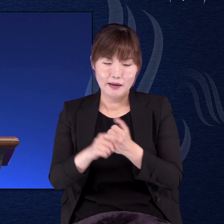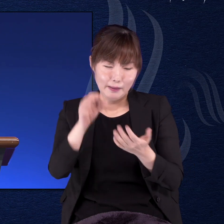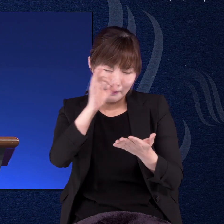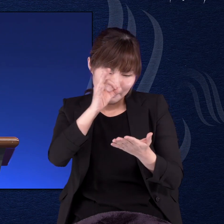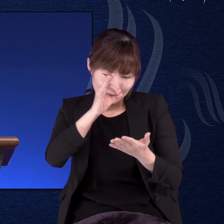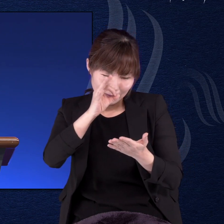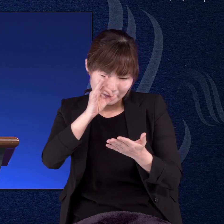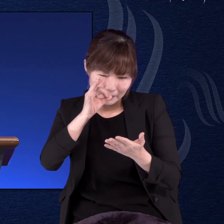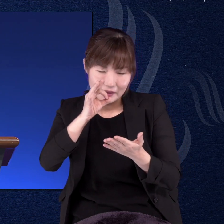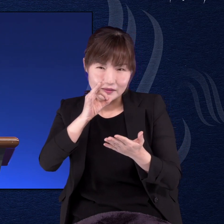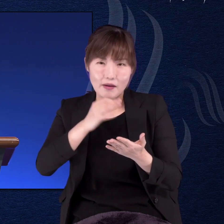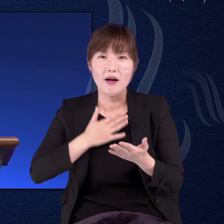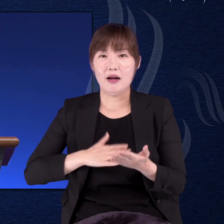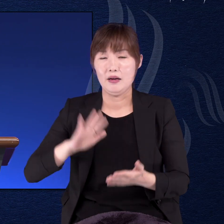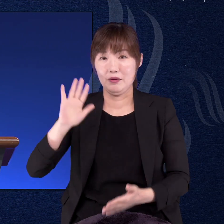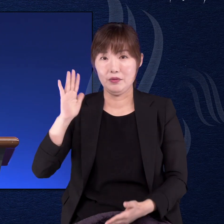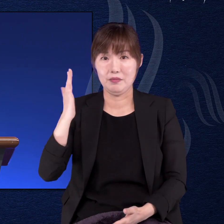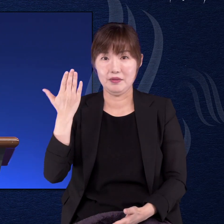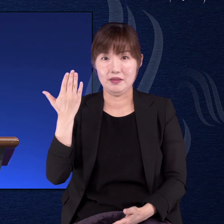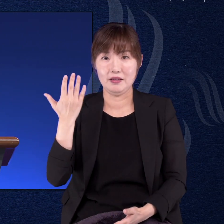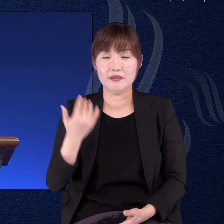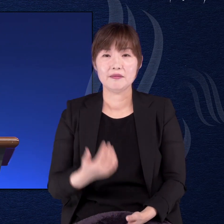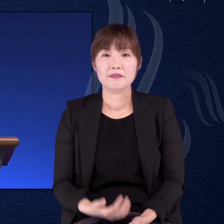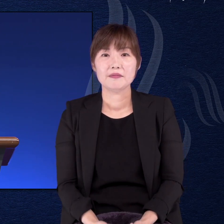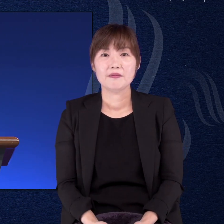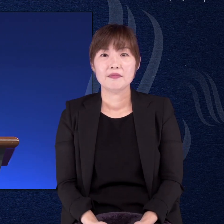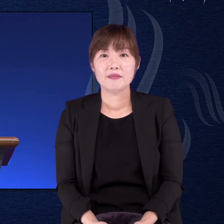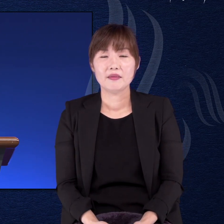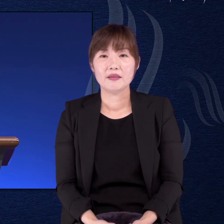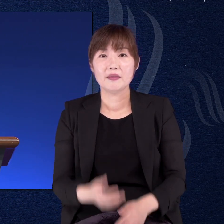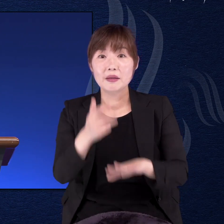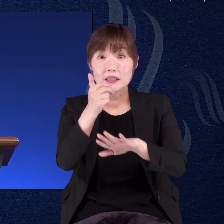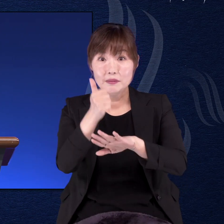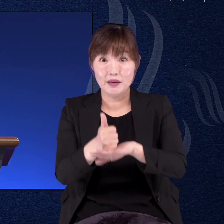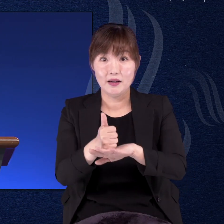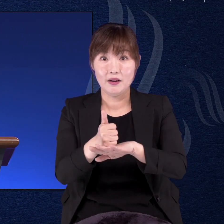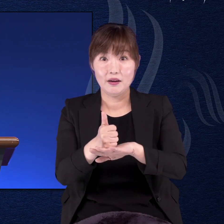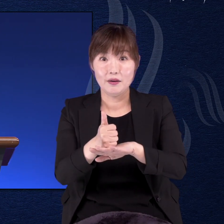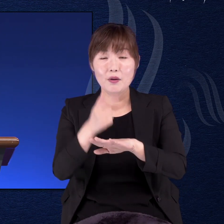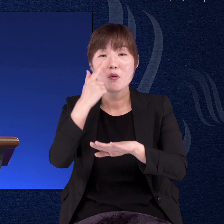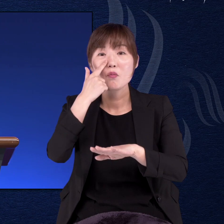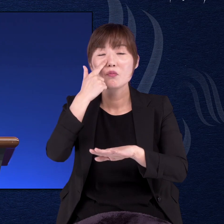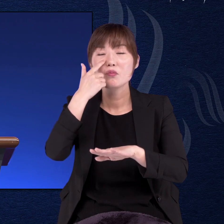생각합니다. 마지막 부모의 사명이에요. 네 번째예요.